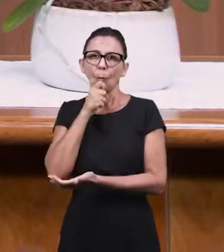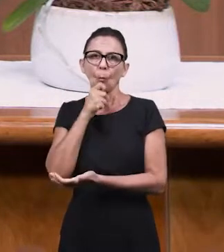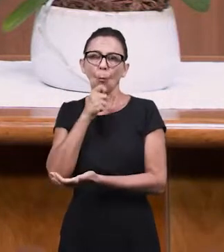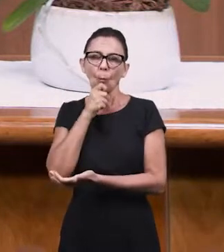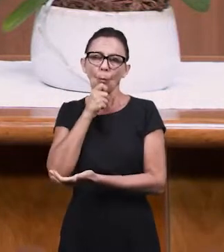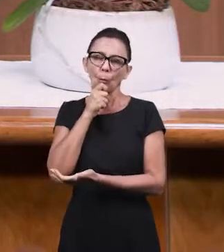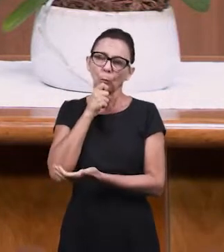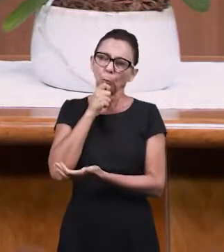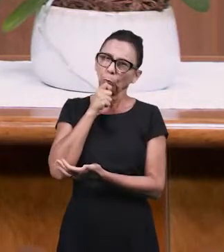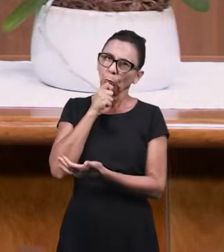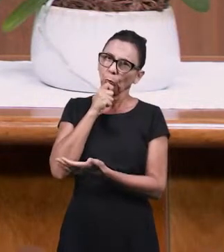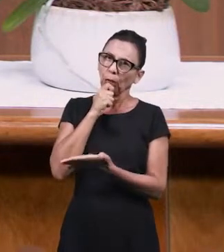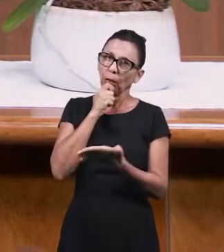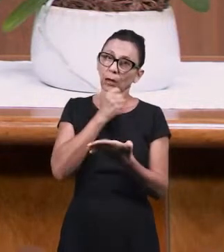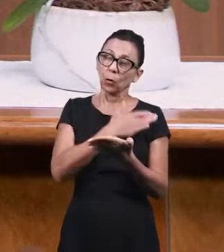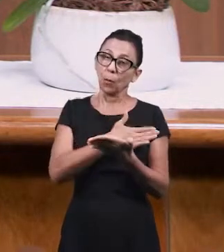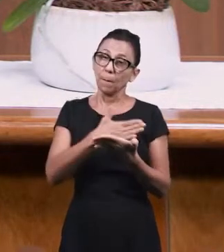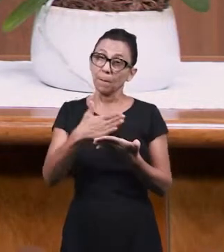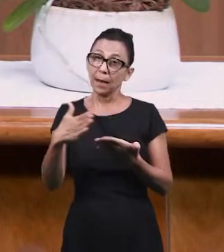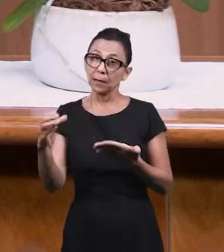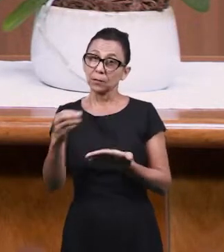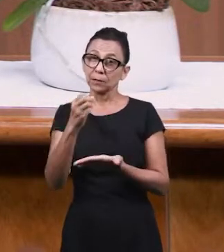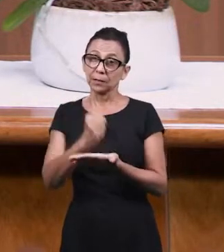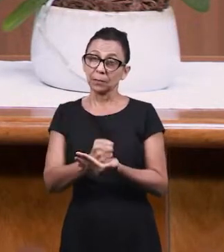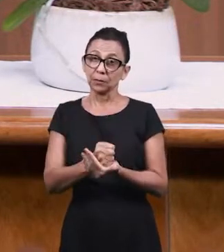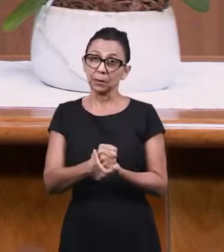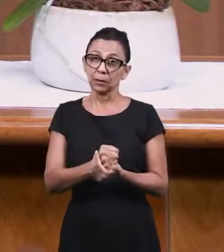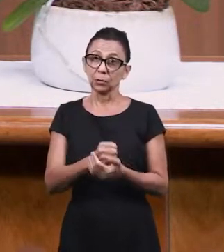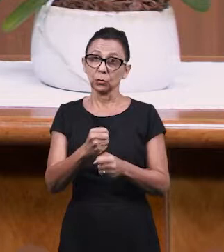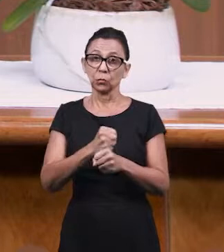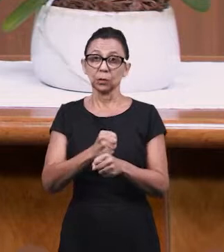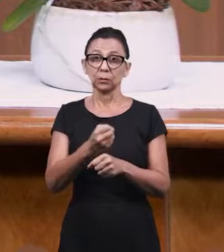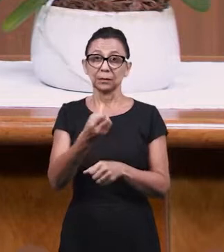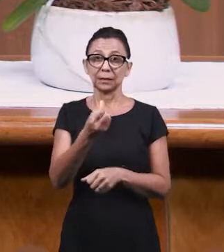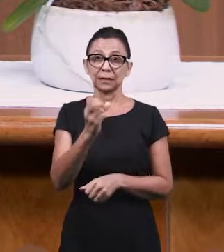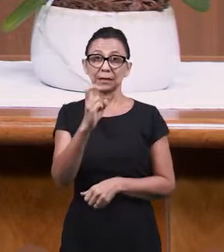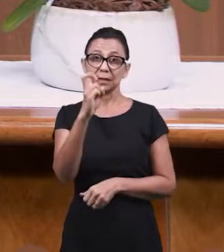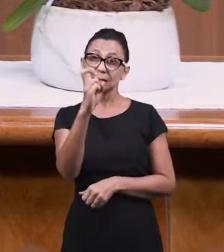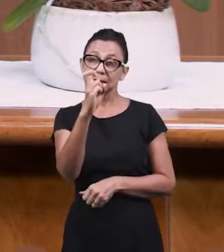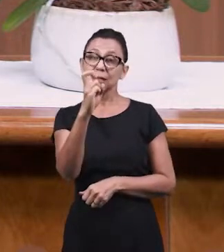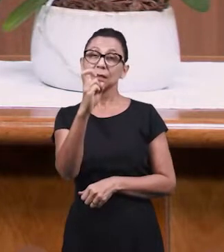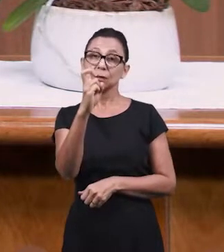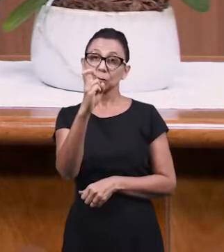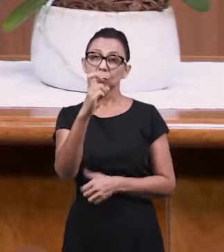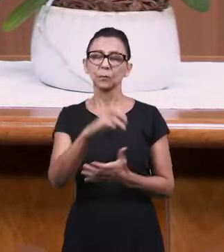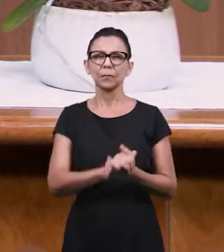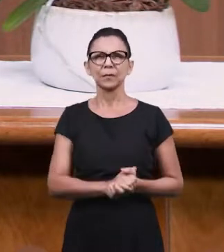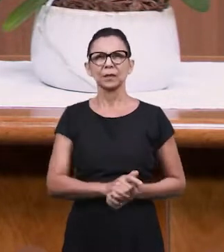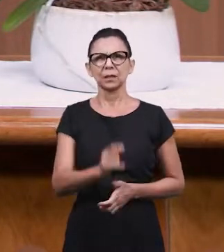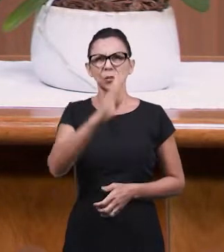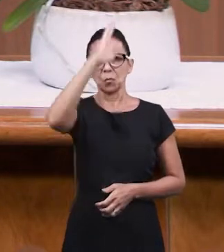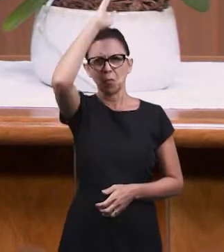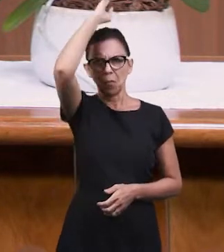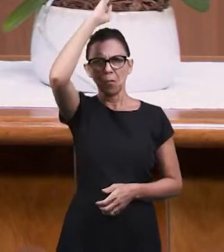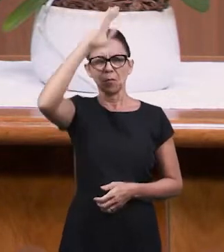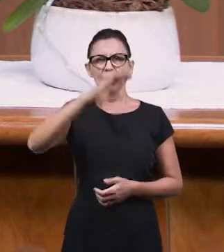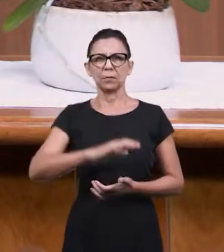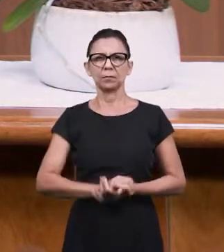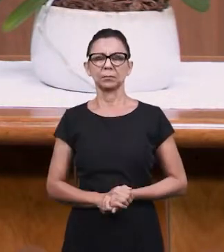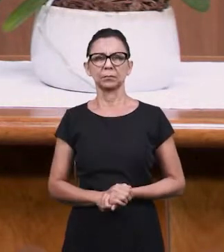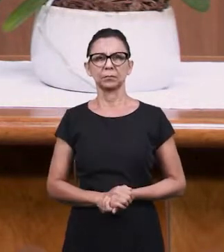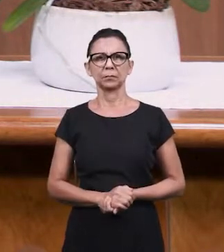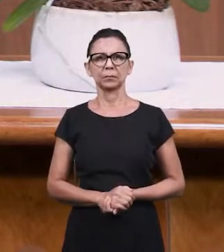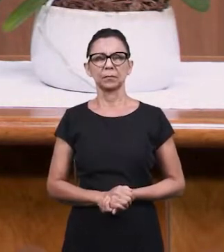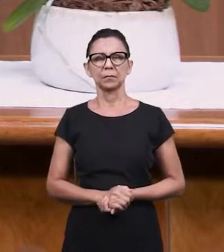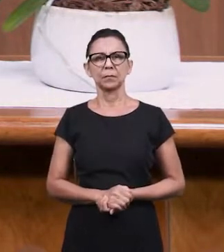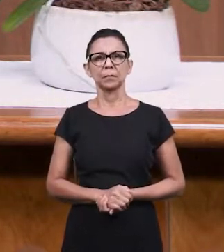Nouveau Testament. Le Nouveau Testament a commencé à être écrit par